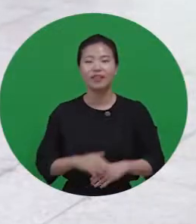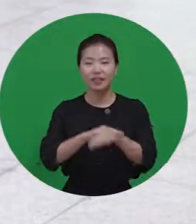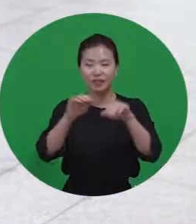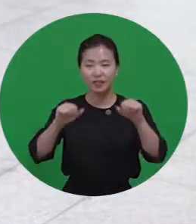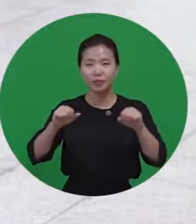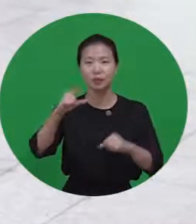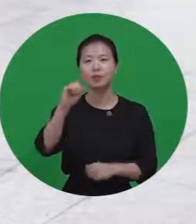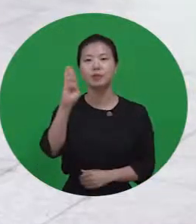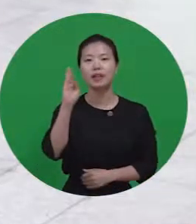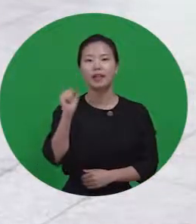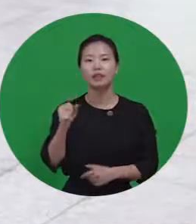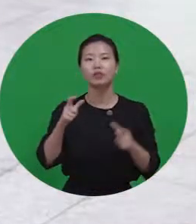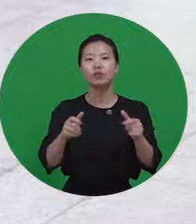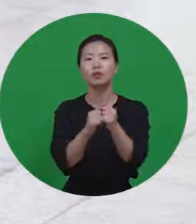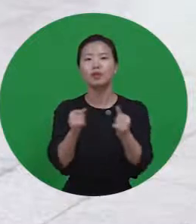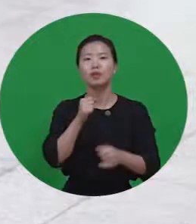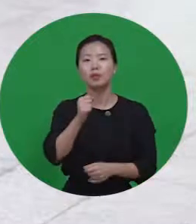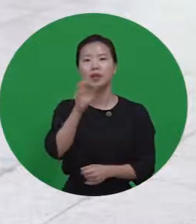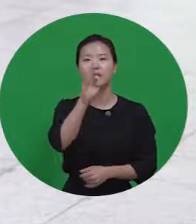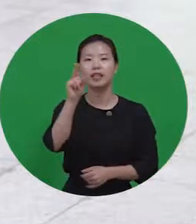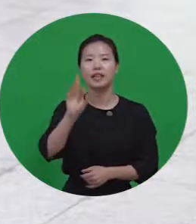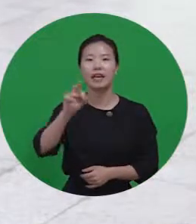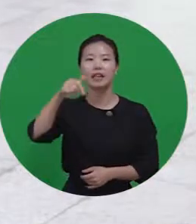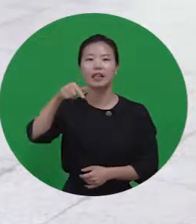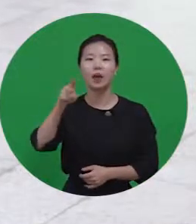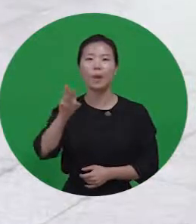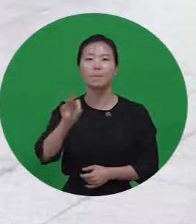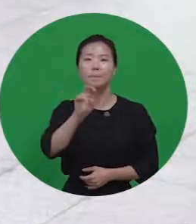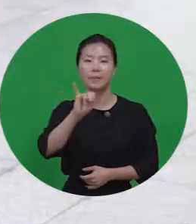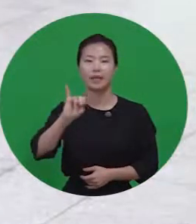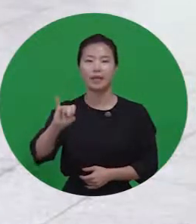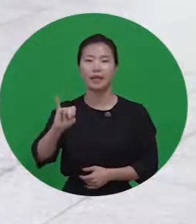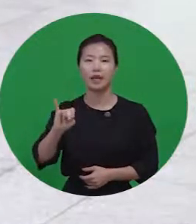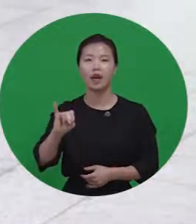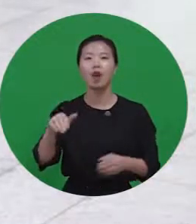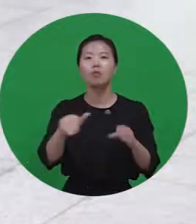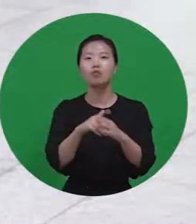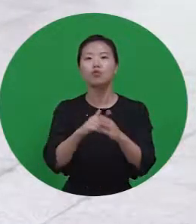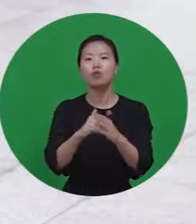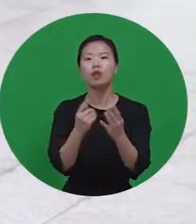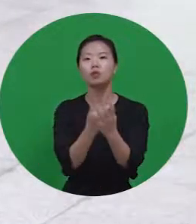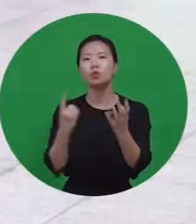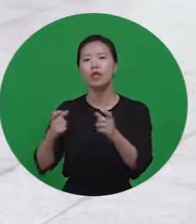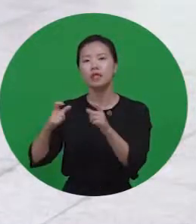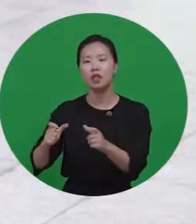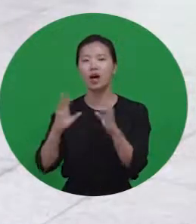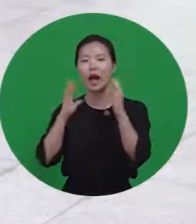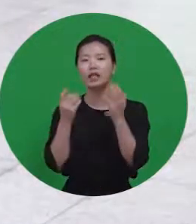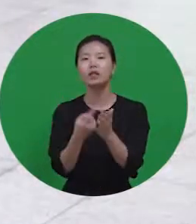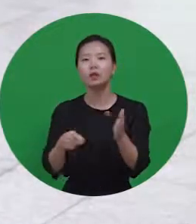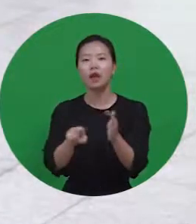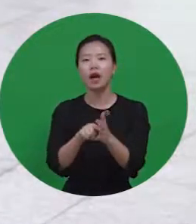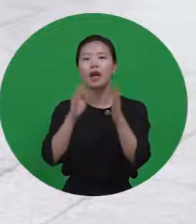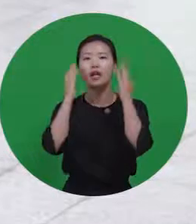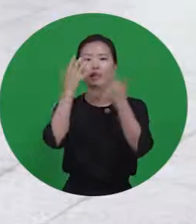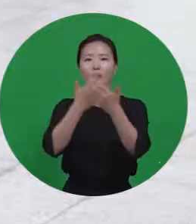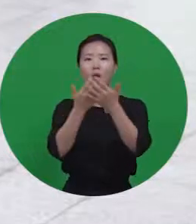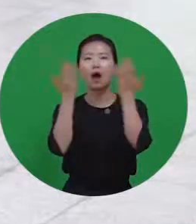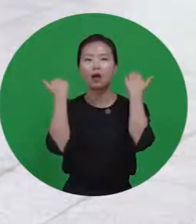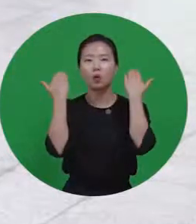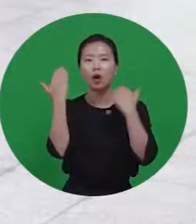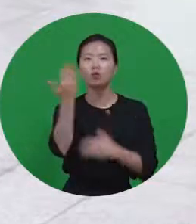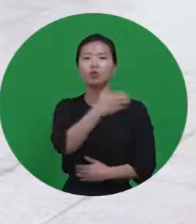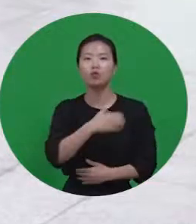안녕하세요. GBS 구민 리포터 양경미입니다. 문화 소외지역 어린이를 위한 영화학교가 구로구청